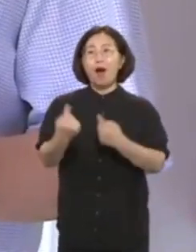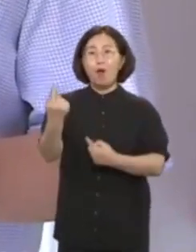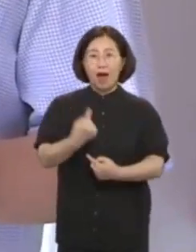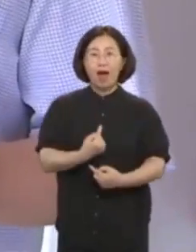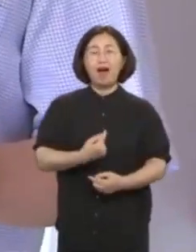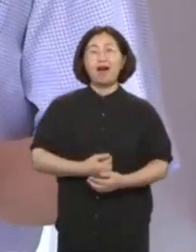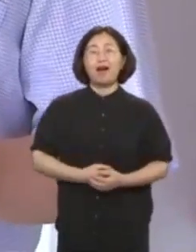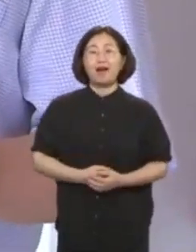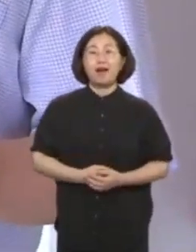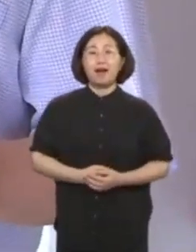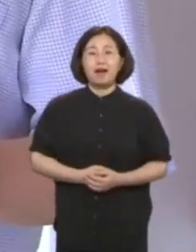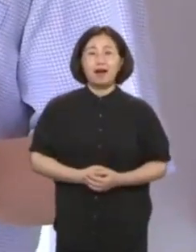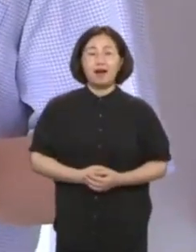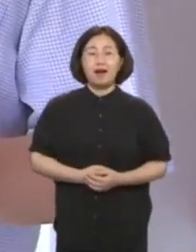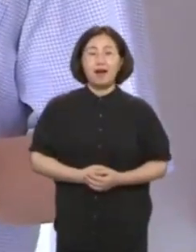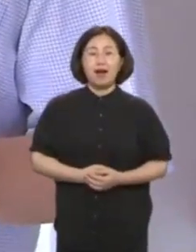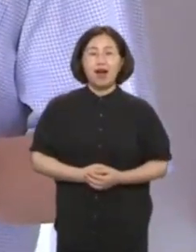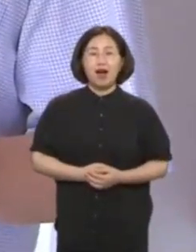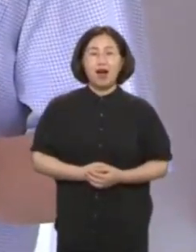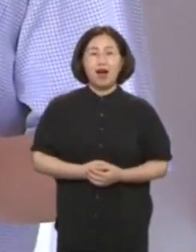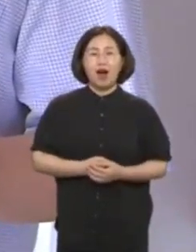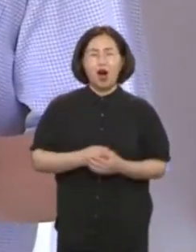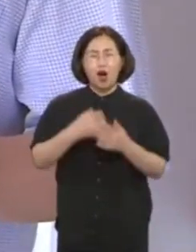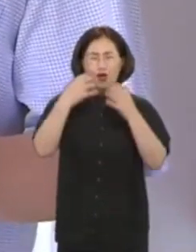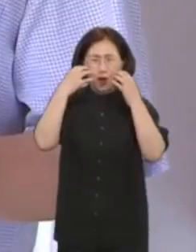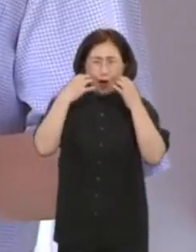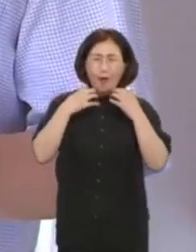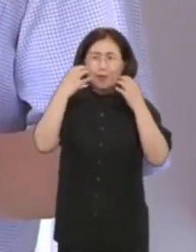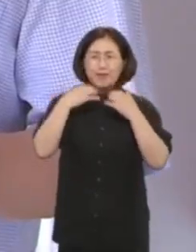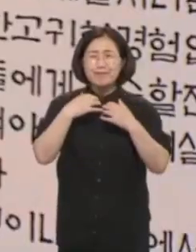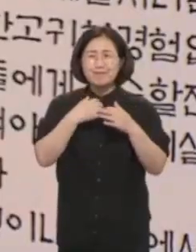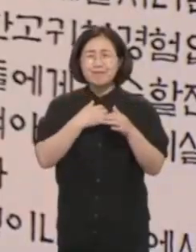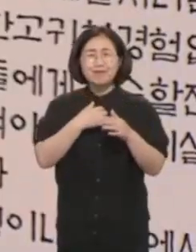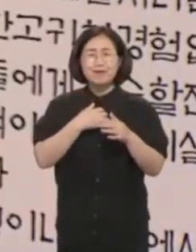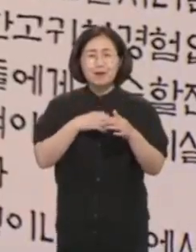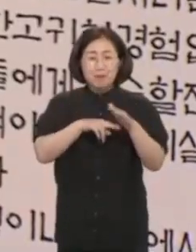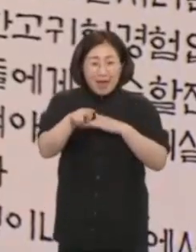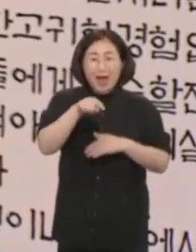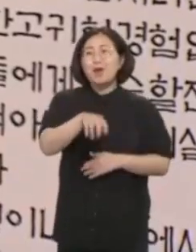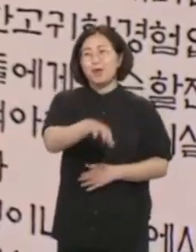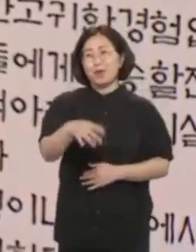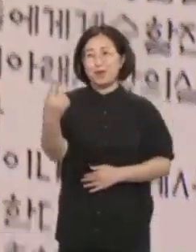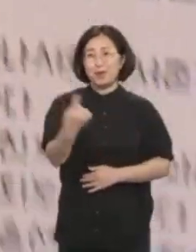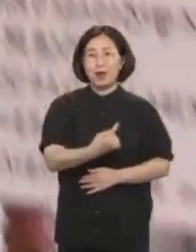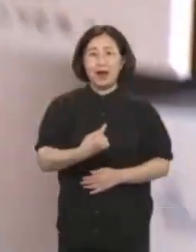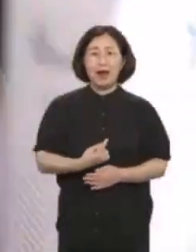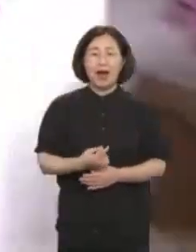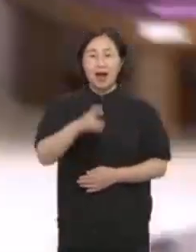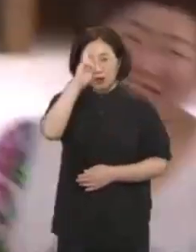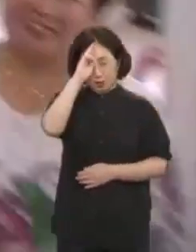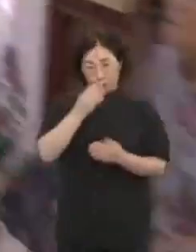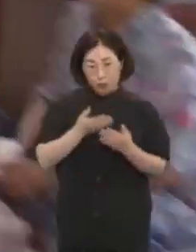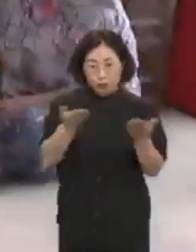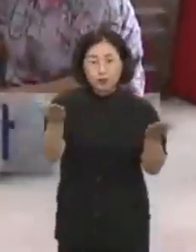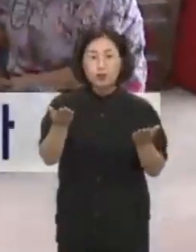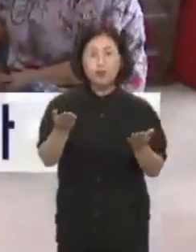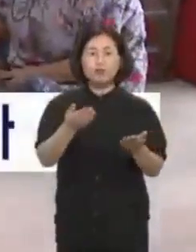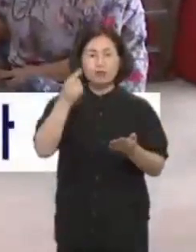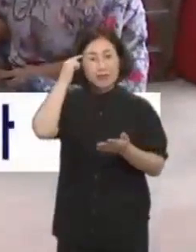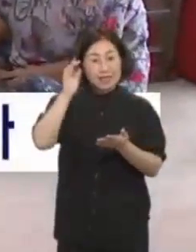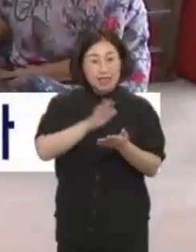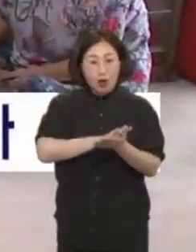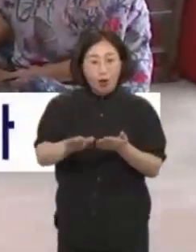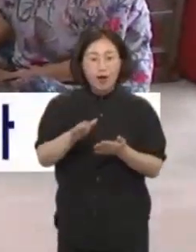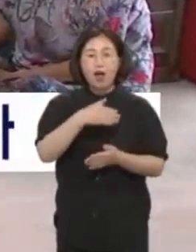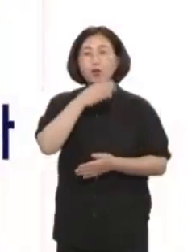나고 있습니다. 사실상 피서지를 대신하고 있는 셈입니다. 하지만 점심을 해결하고 폭염을 피할 수 있는